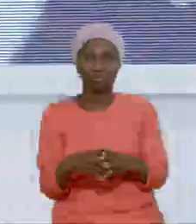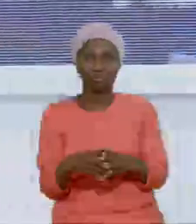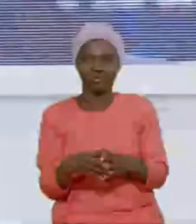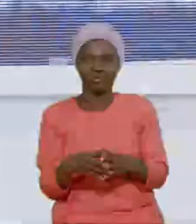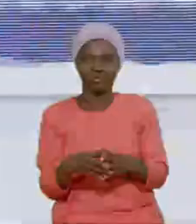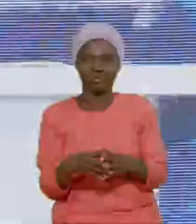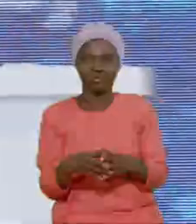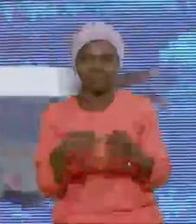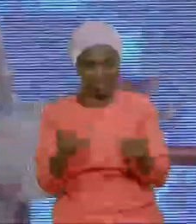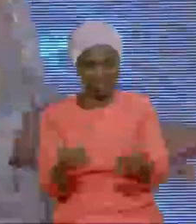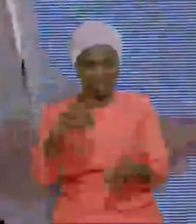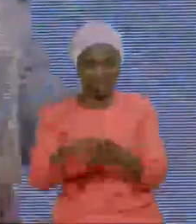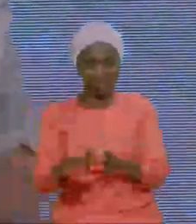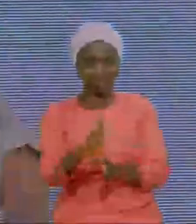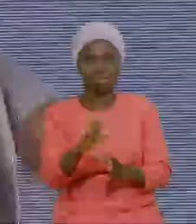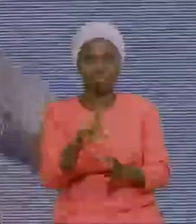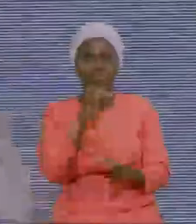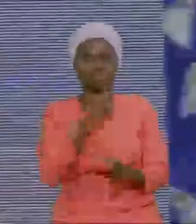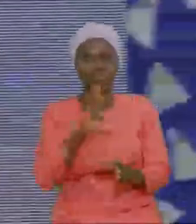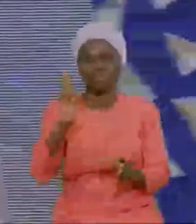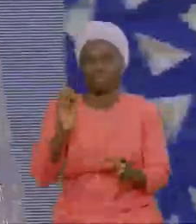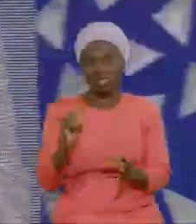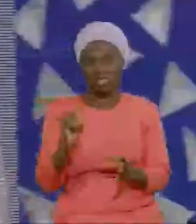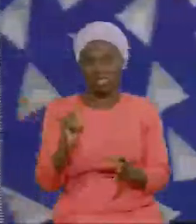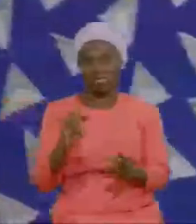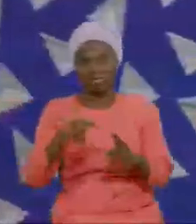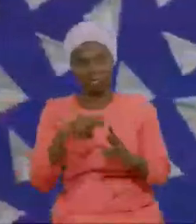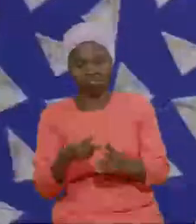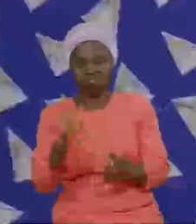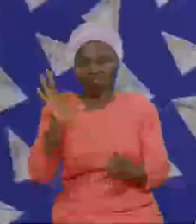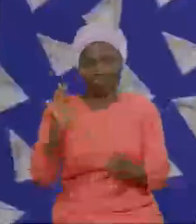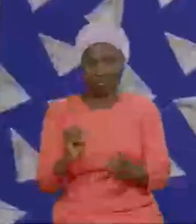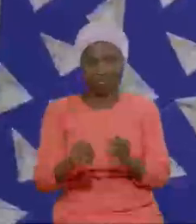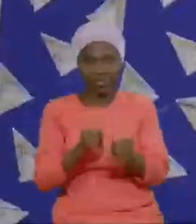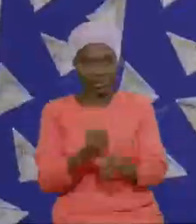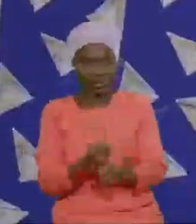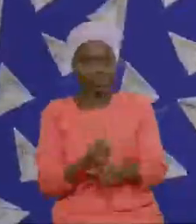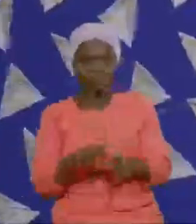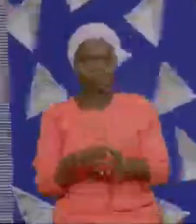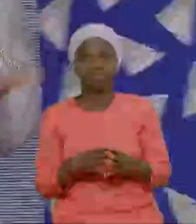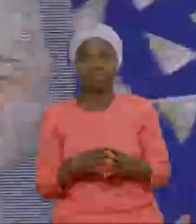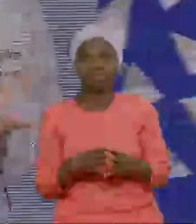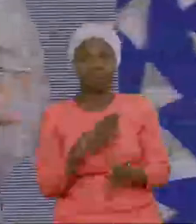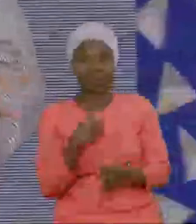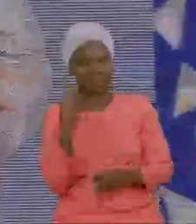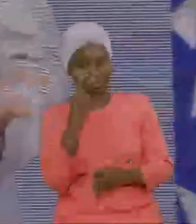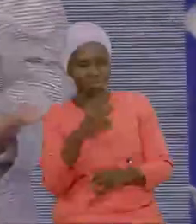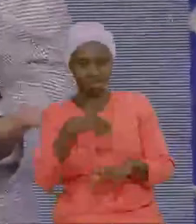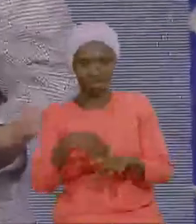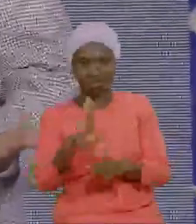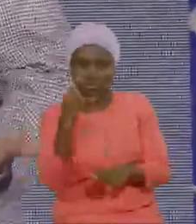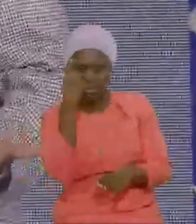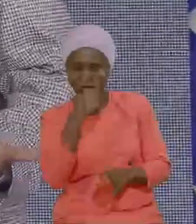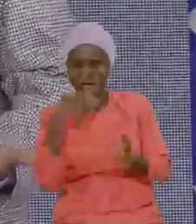in your 70s, in your 80s, in the 90s. Maintenant vous avez 70, 80, 90 ans. And you look at your face